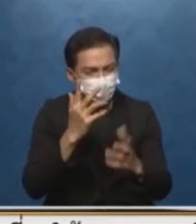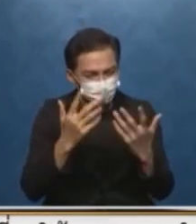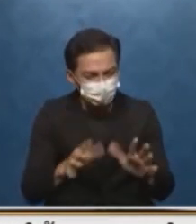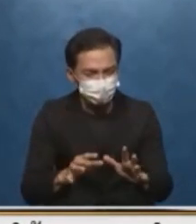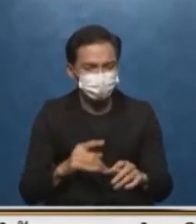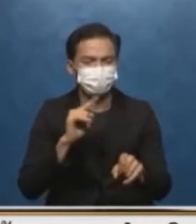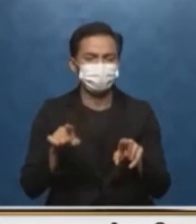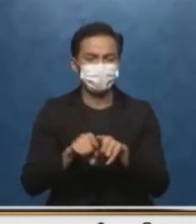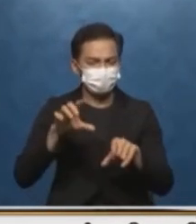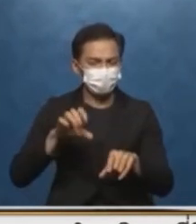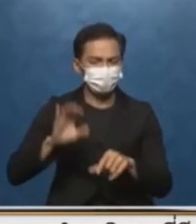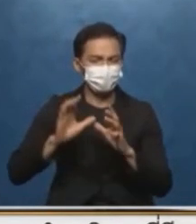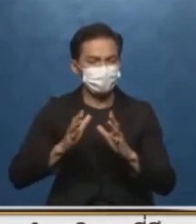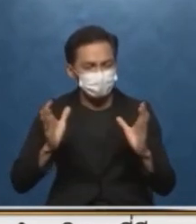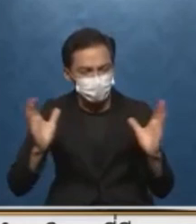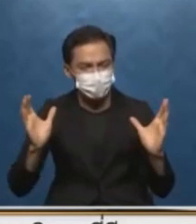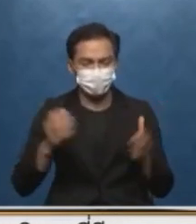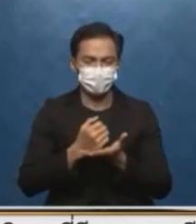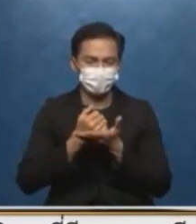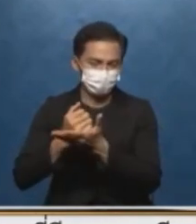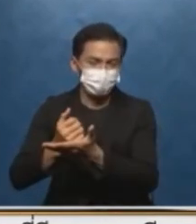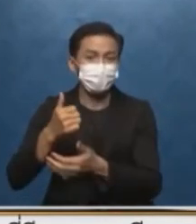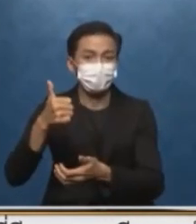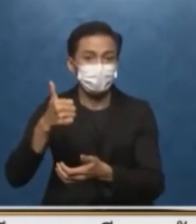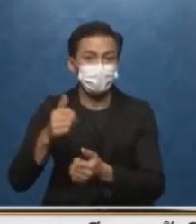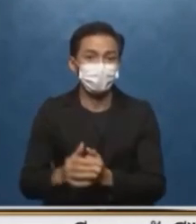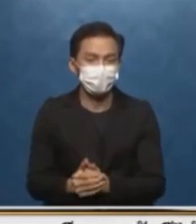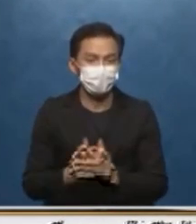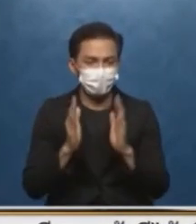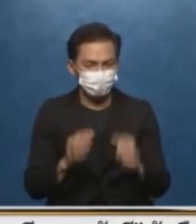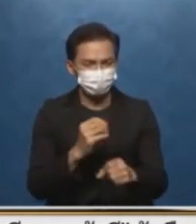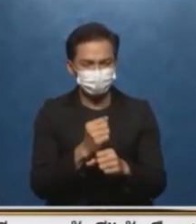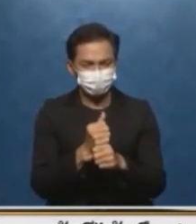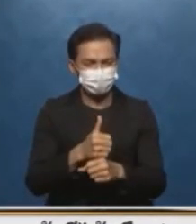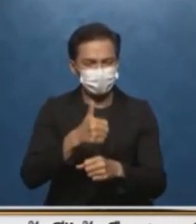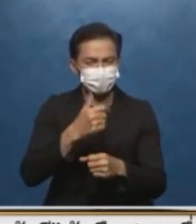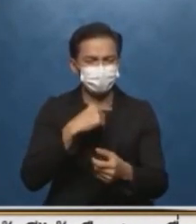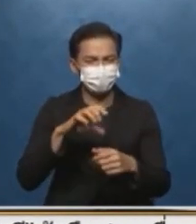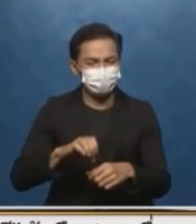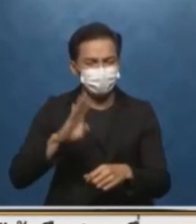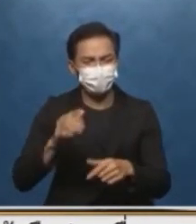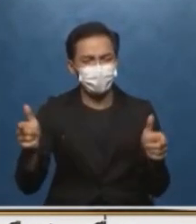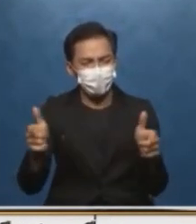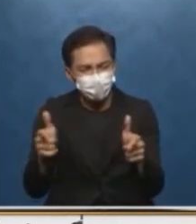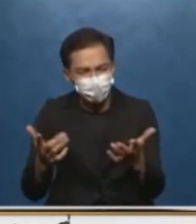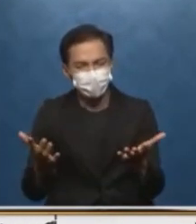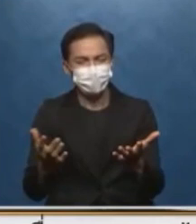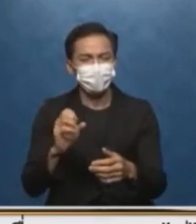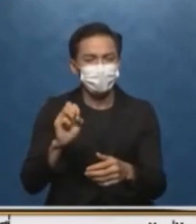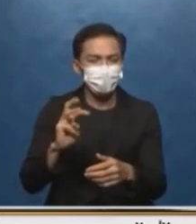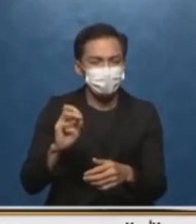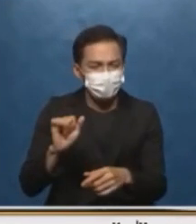เท่านั้นมันไปถึงแต่ผู้ที่มีศักยภาพสูงคนตัวเล็กตัวน้อยไม่เคยได้รับผลที่